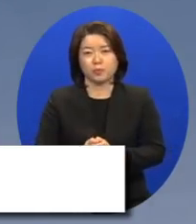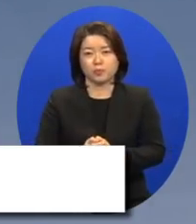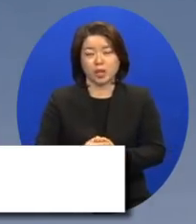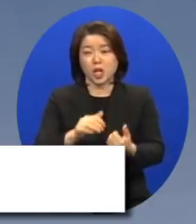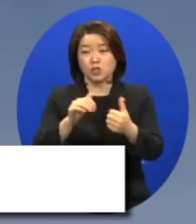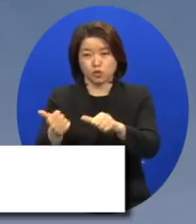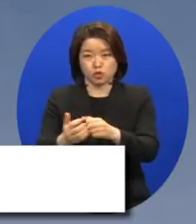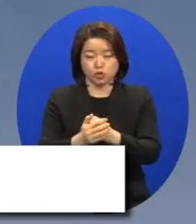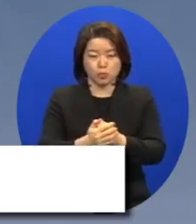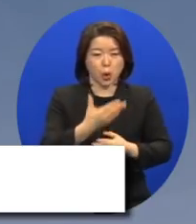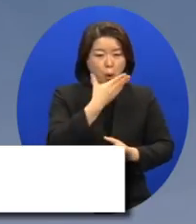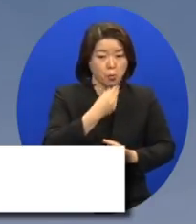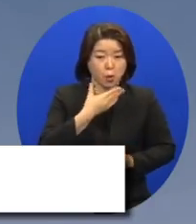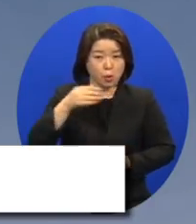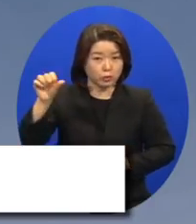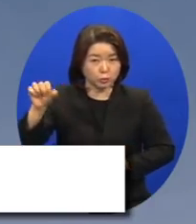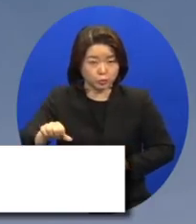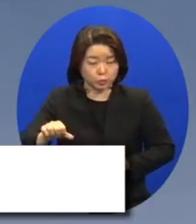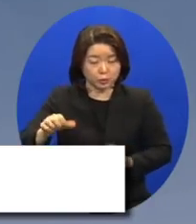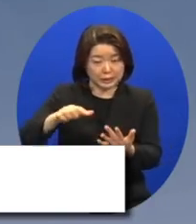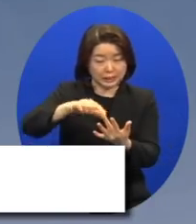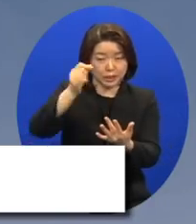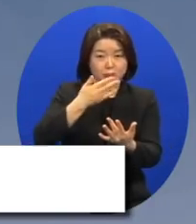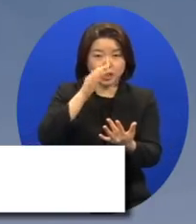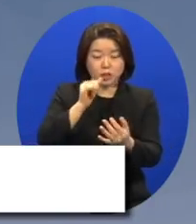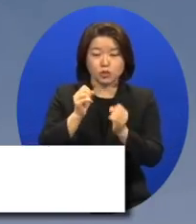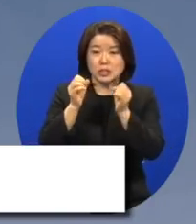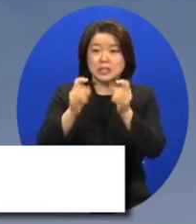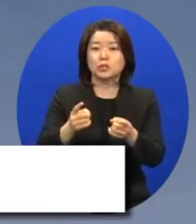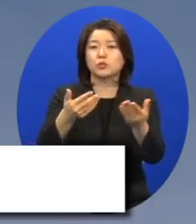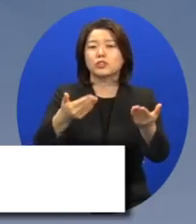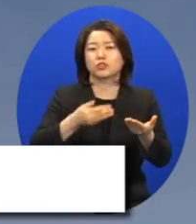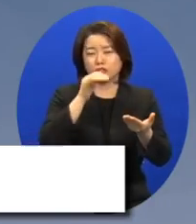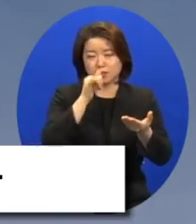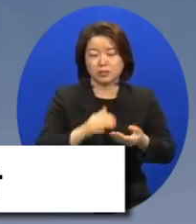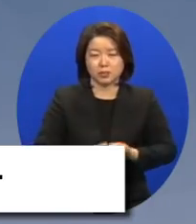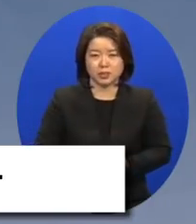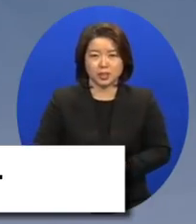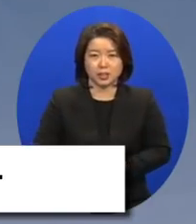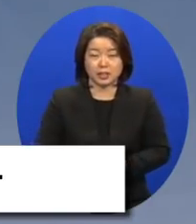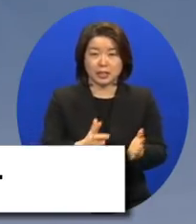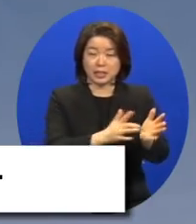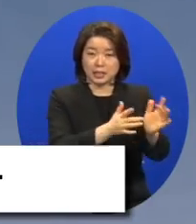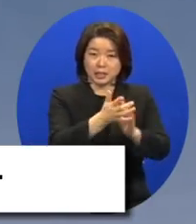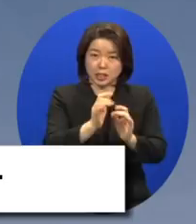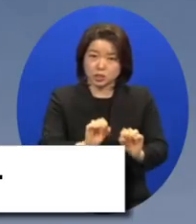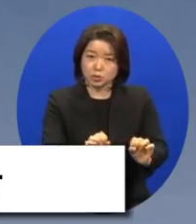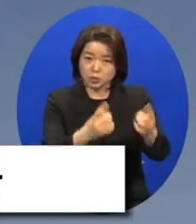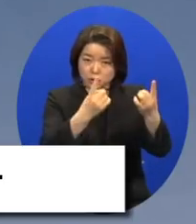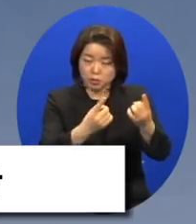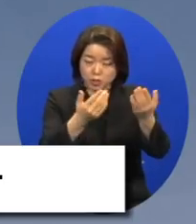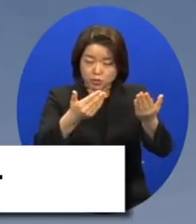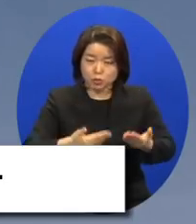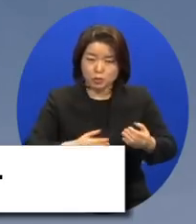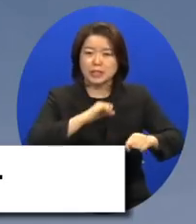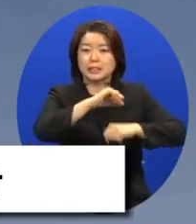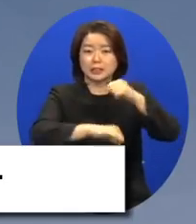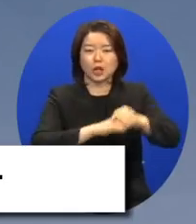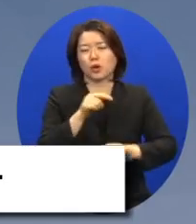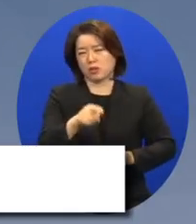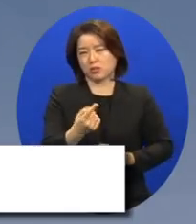주급 복과 저주를 선택할 수 있는 기회를 주셨습니다 예수님으로 인하여 주어진 자유 가 바로